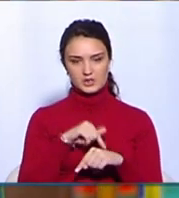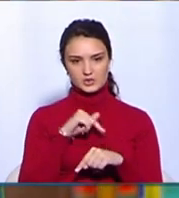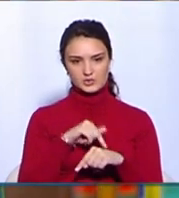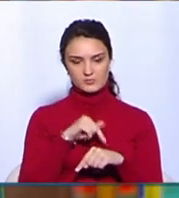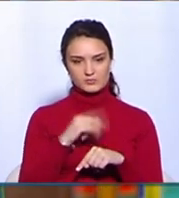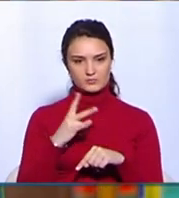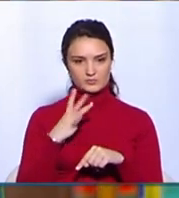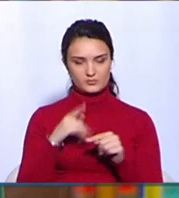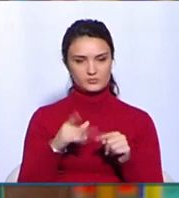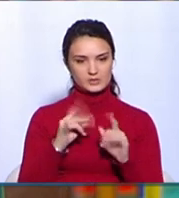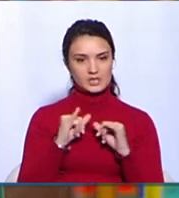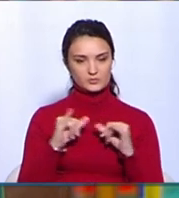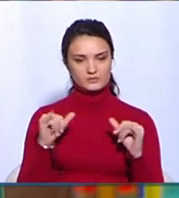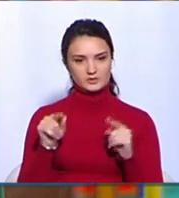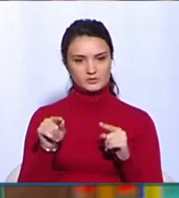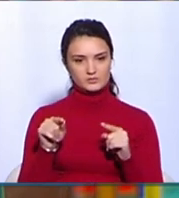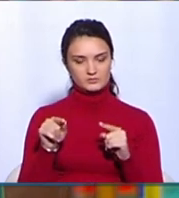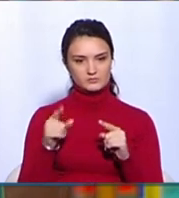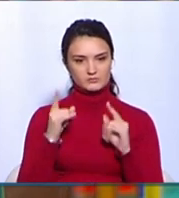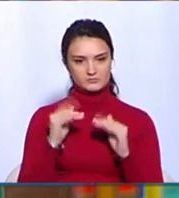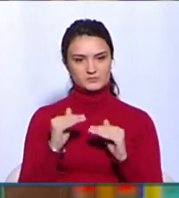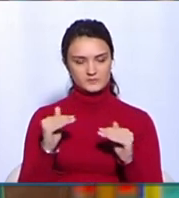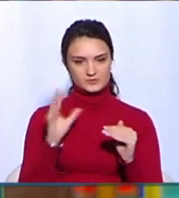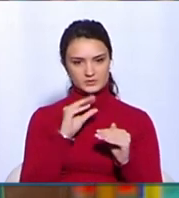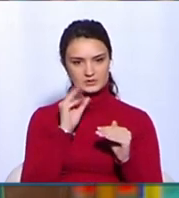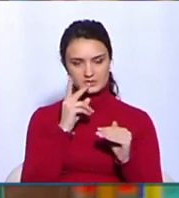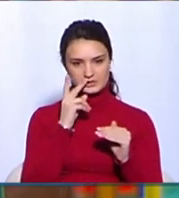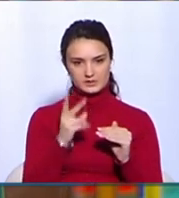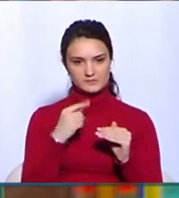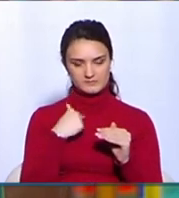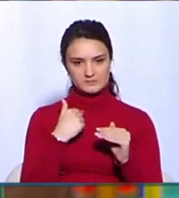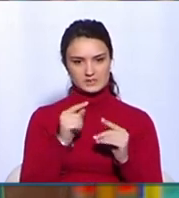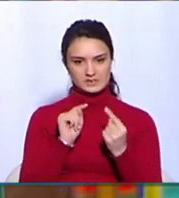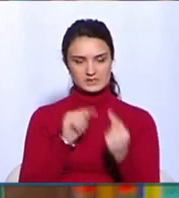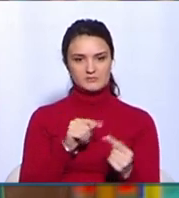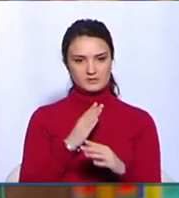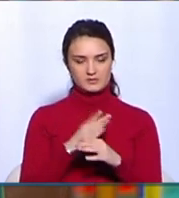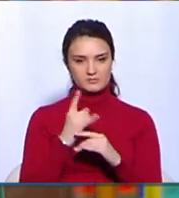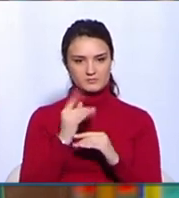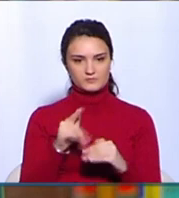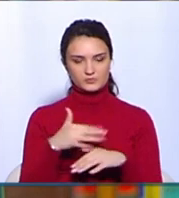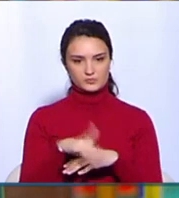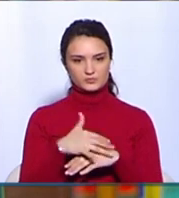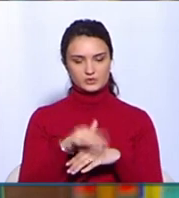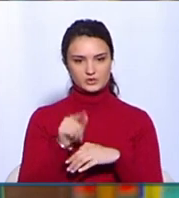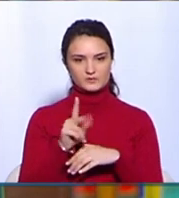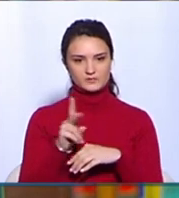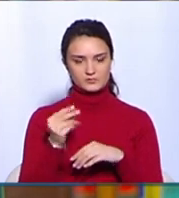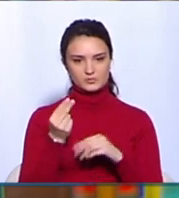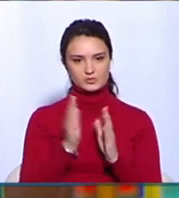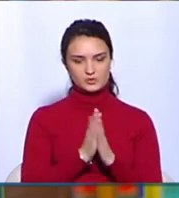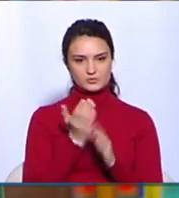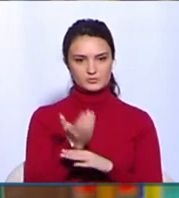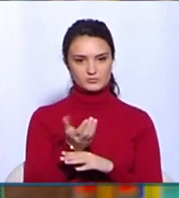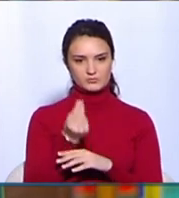თანაგრძნობის მომენტი უნდა განუვითარო. ადამ ბავშვს როდესაც ხედავს, იცით, მე წინააღმდეგი ვარ ბავშვს ქუჩაში, რომელიც ფულს